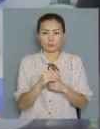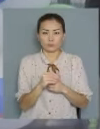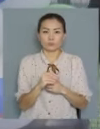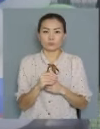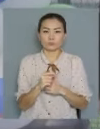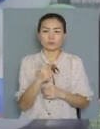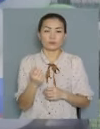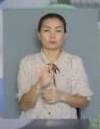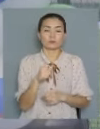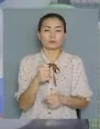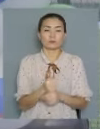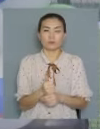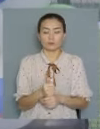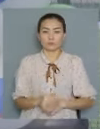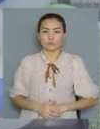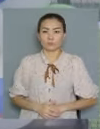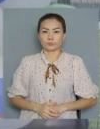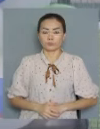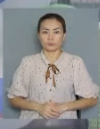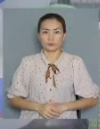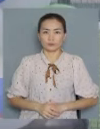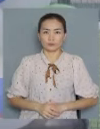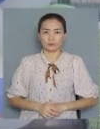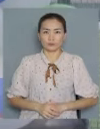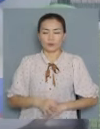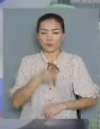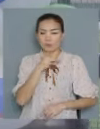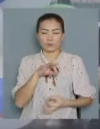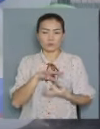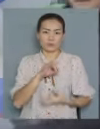Ембімұнайгаз басшылығына және осы уақытылы